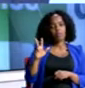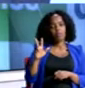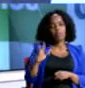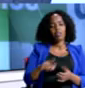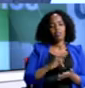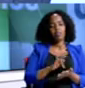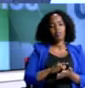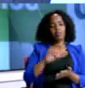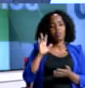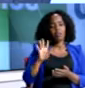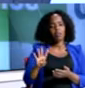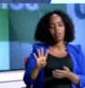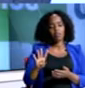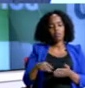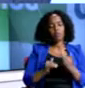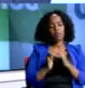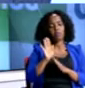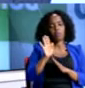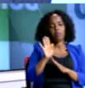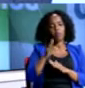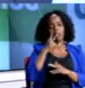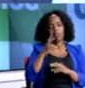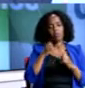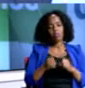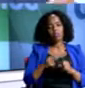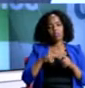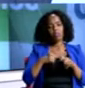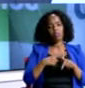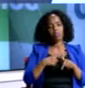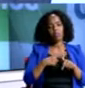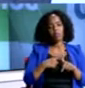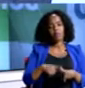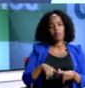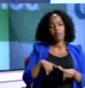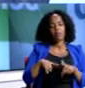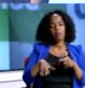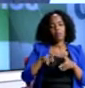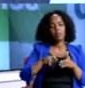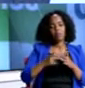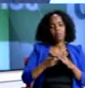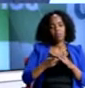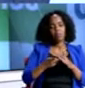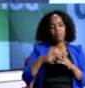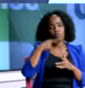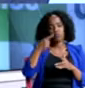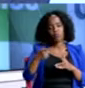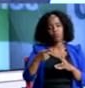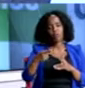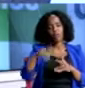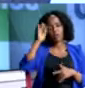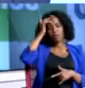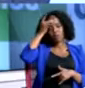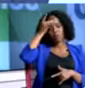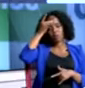katti afritis wal gudisni lalu ni dendenya ni jelqaba prevention kan jennuda tibeyn kun osona